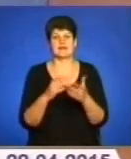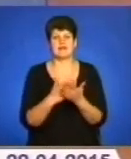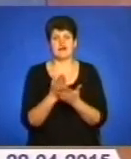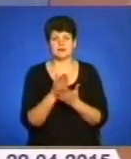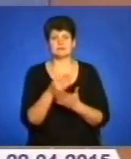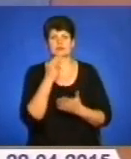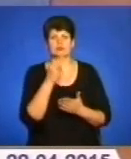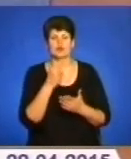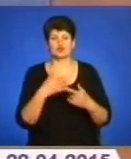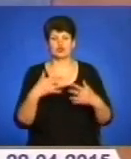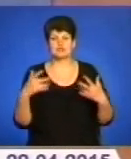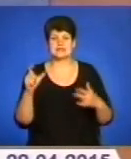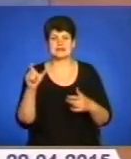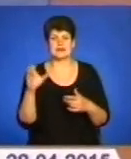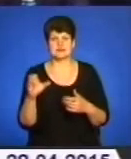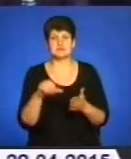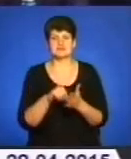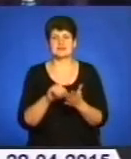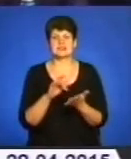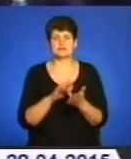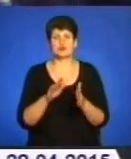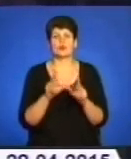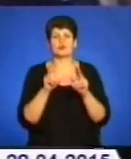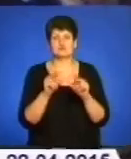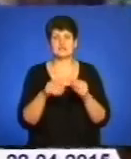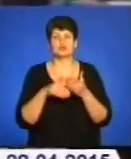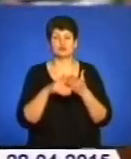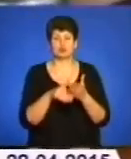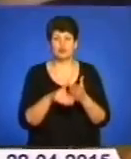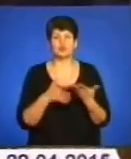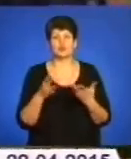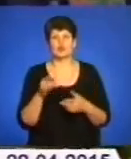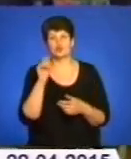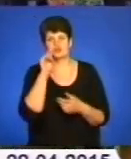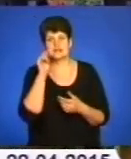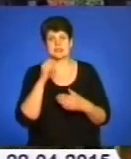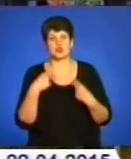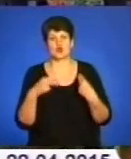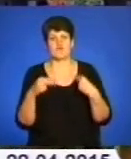Представники центру пообіцяли допомогу та сприяння українським товаровиробникам.